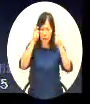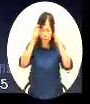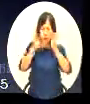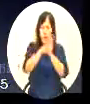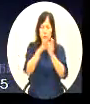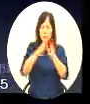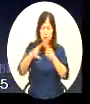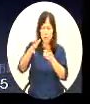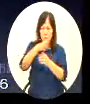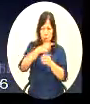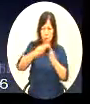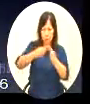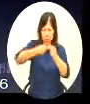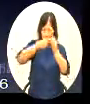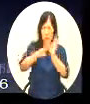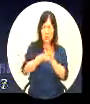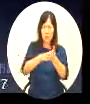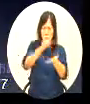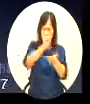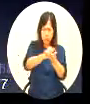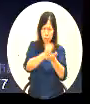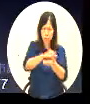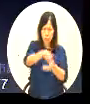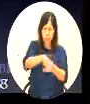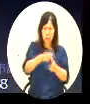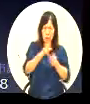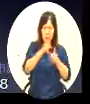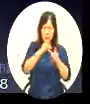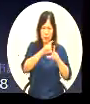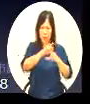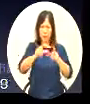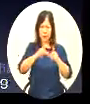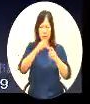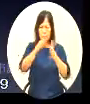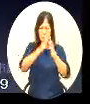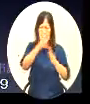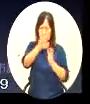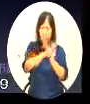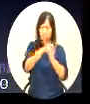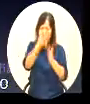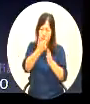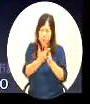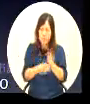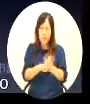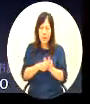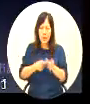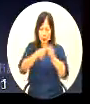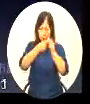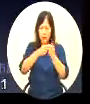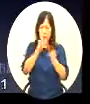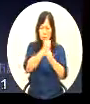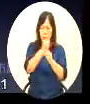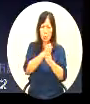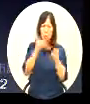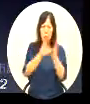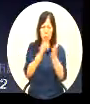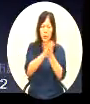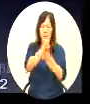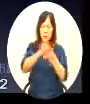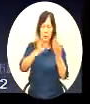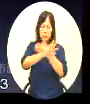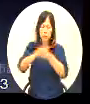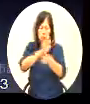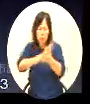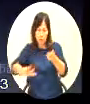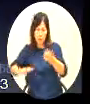个办理诉记的这样的一个伟大的城市，所以陆陆续续开了第一枪之后，非常多的城市五